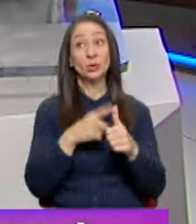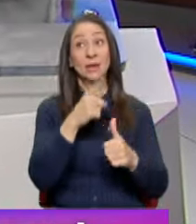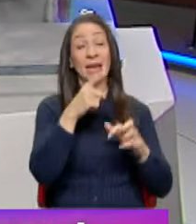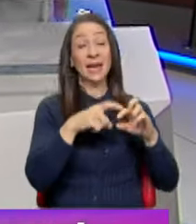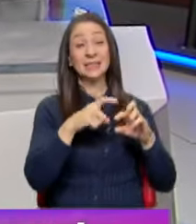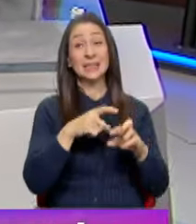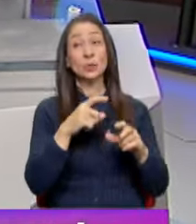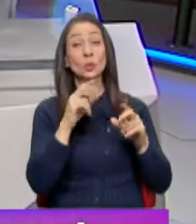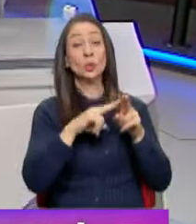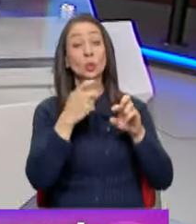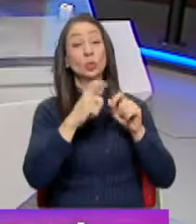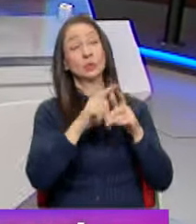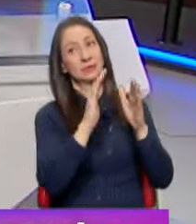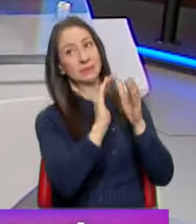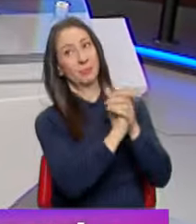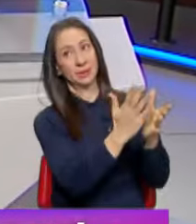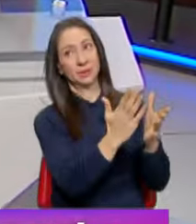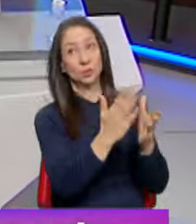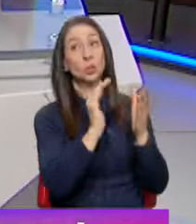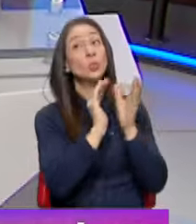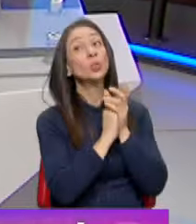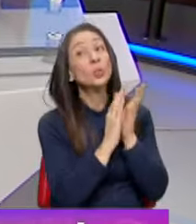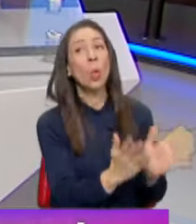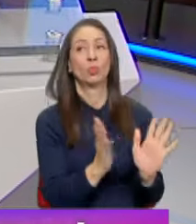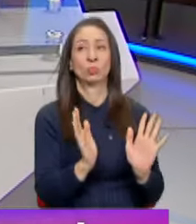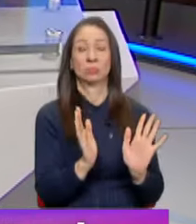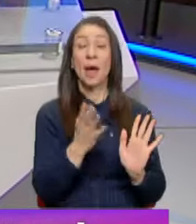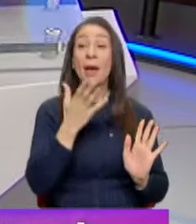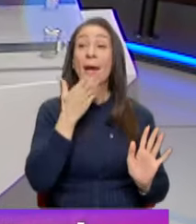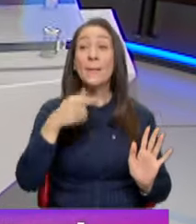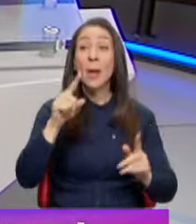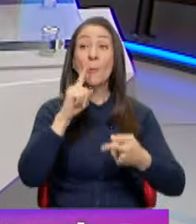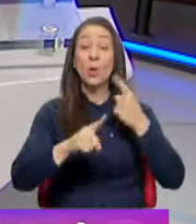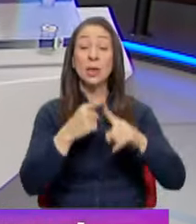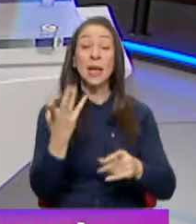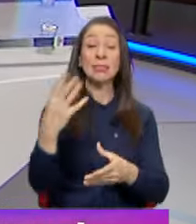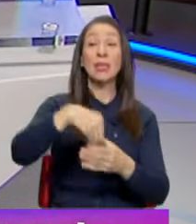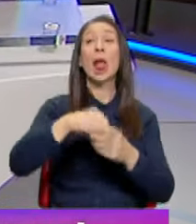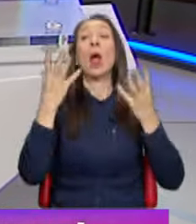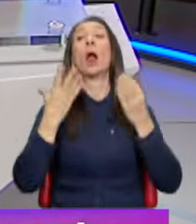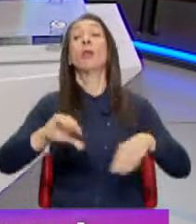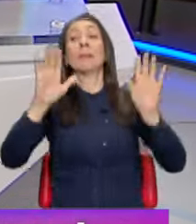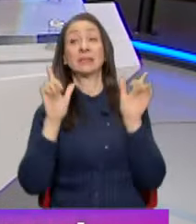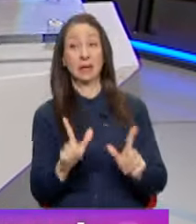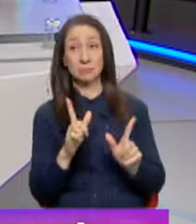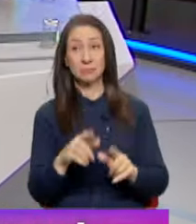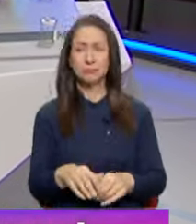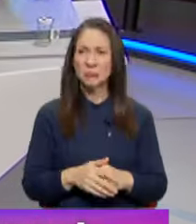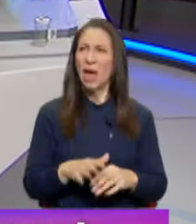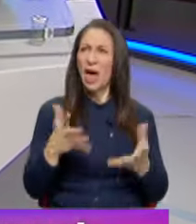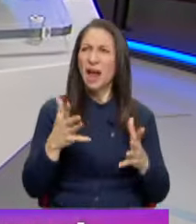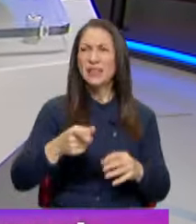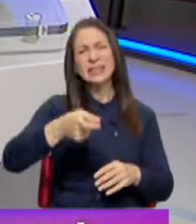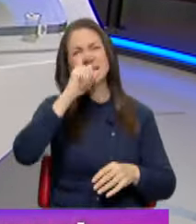Resul Kurt'u tebrik ediyorum kutluyorum emekliler siyasete malzeme olmamalı herhalde